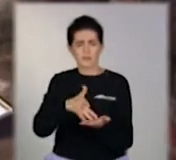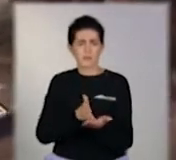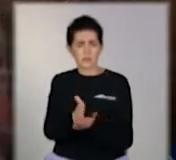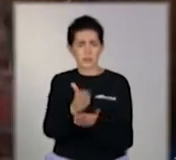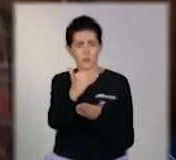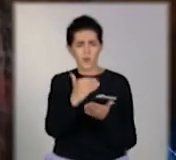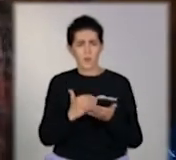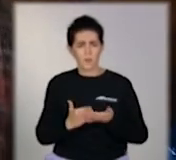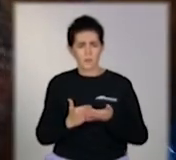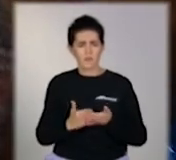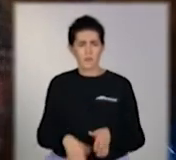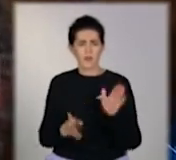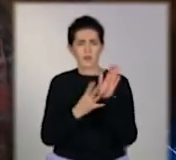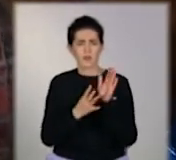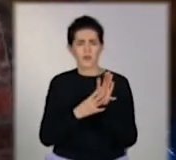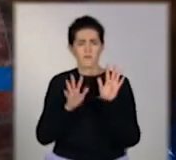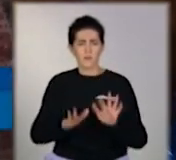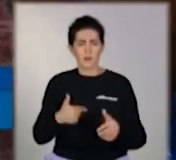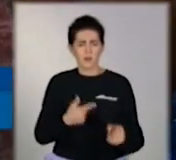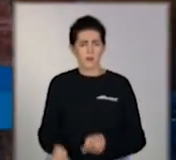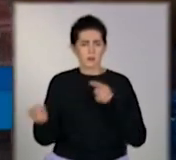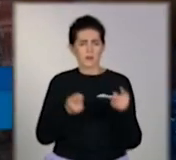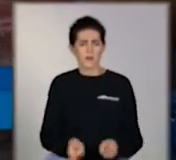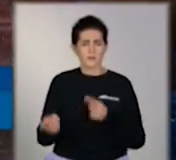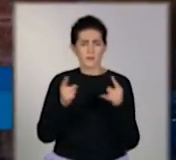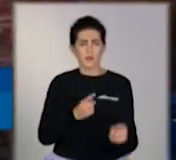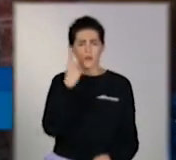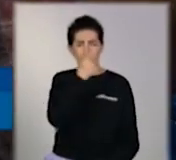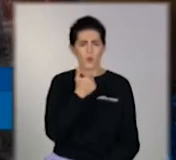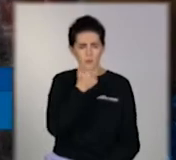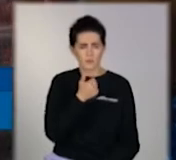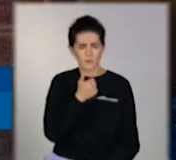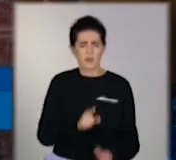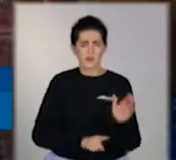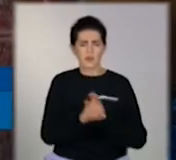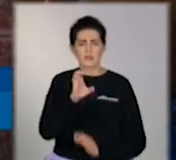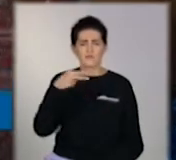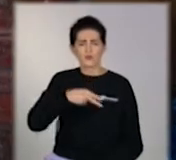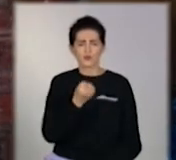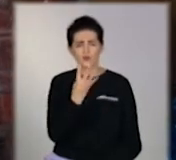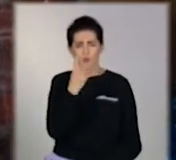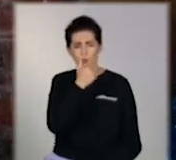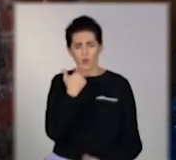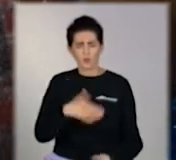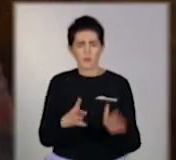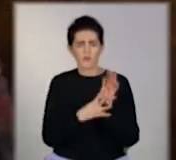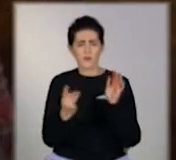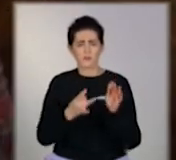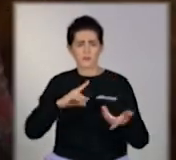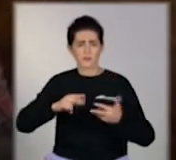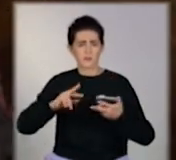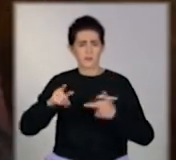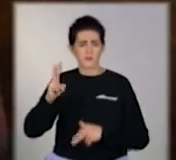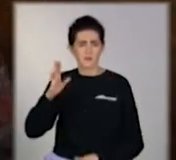програмою. Це 9-те місце жительства за ці роки. З 14-го року 9-те місце жительства. Головне,